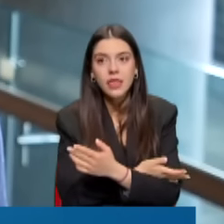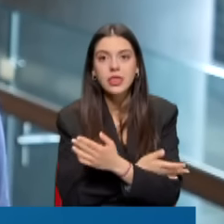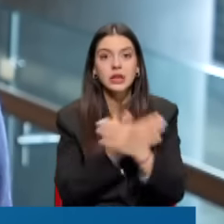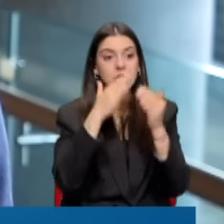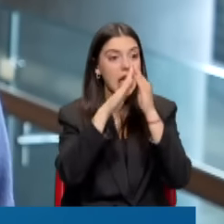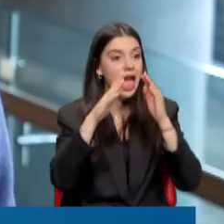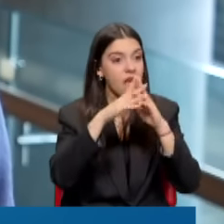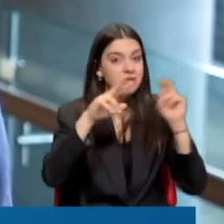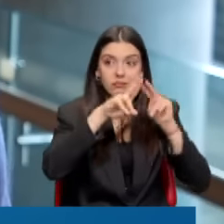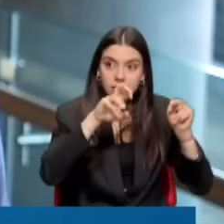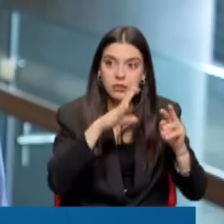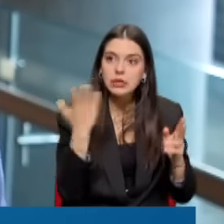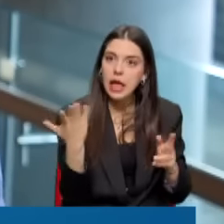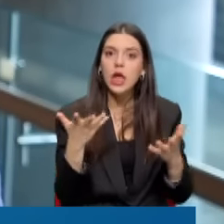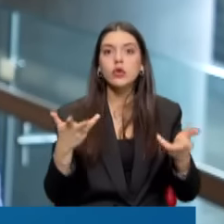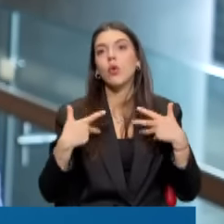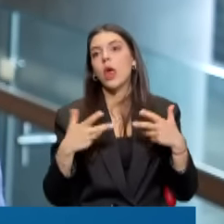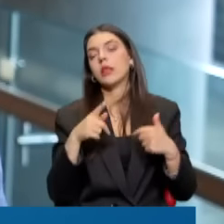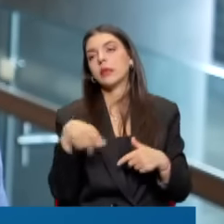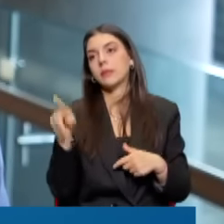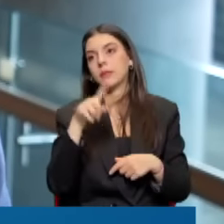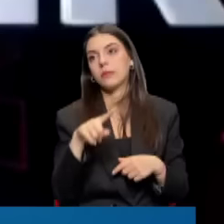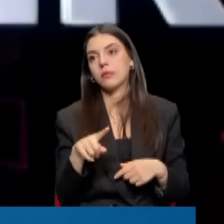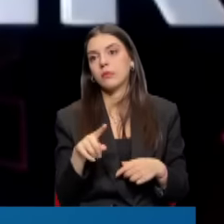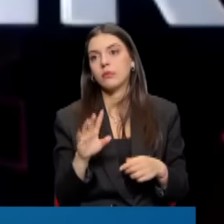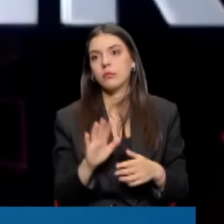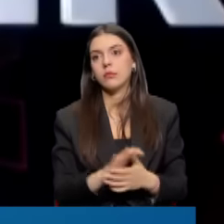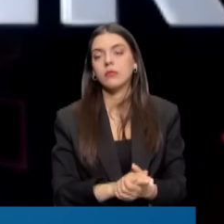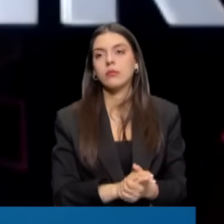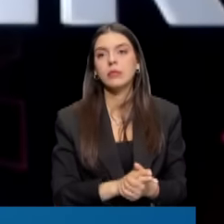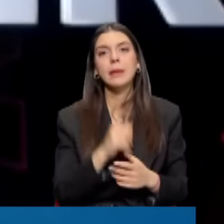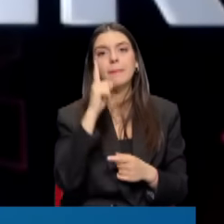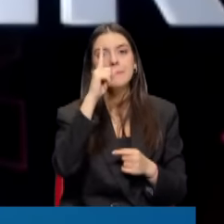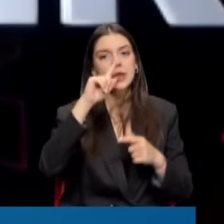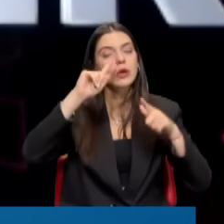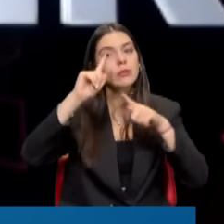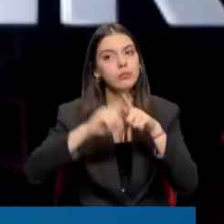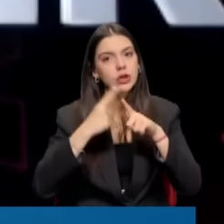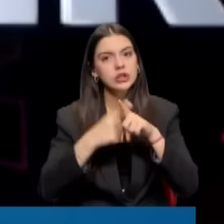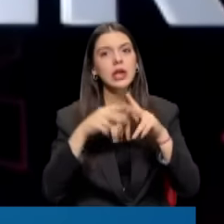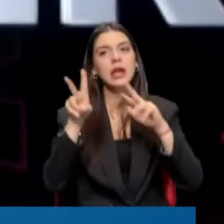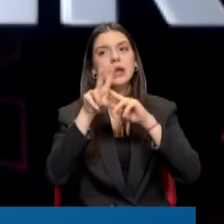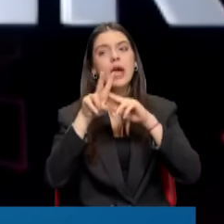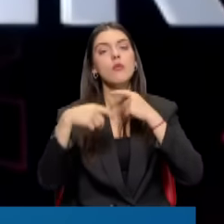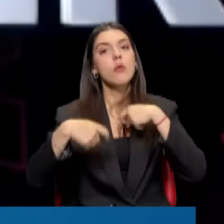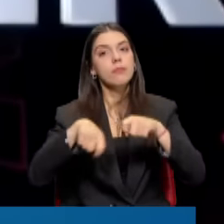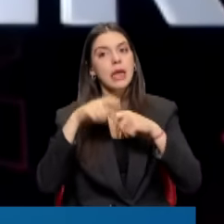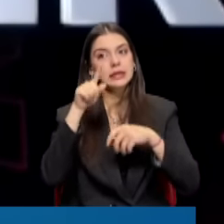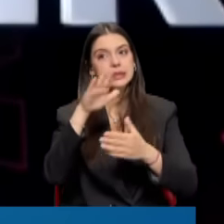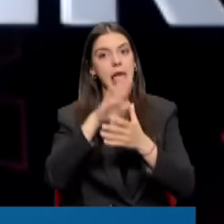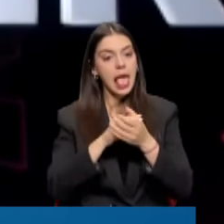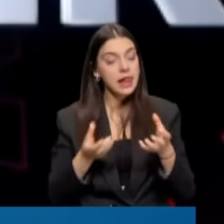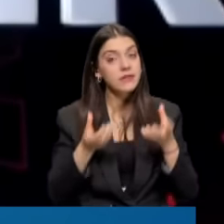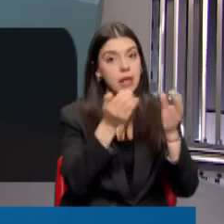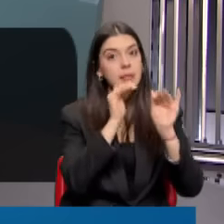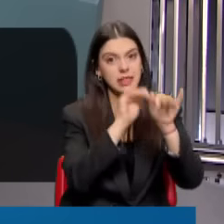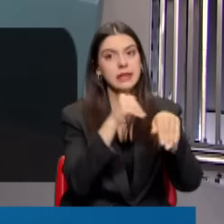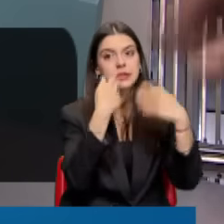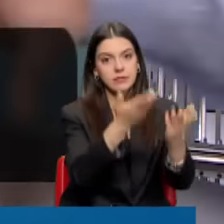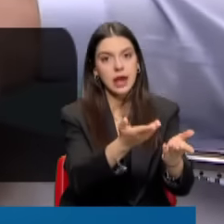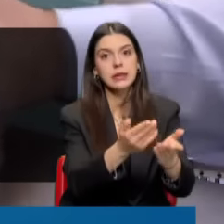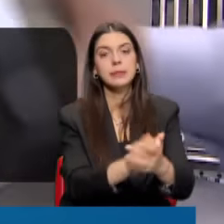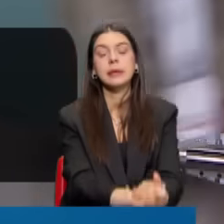koşmalı ne de yönetimler rant peşinde olmamalı herhangi bir projenizde kamu Bankası size el uzattı mı destek oldu mu